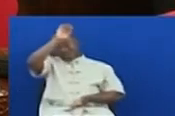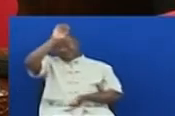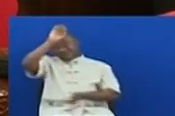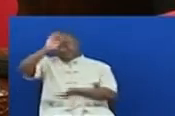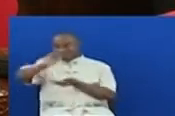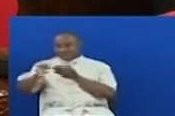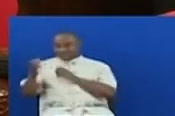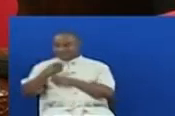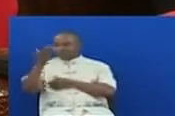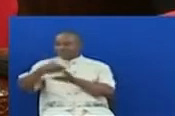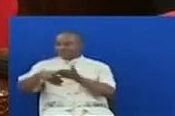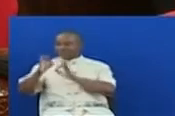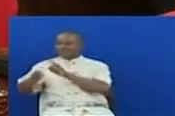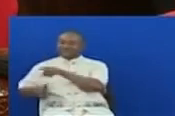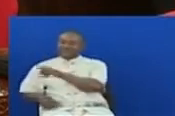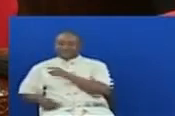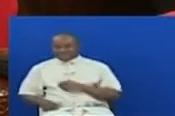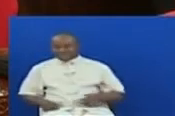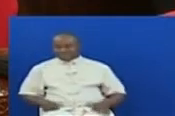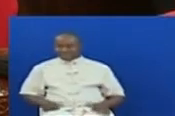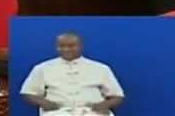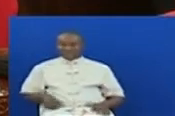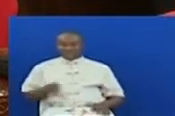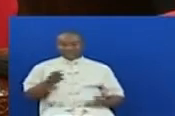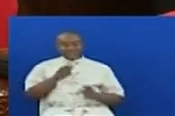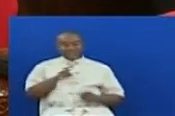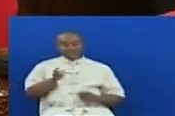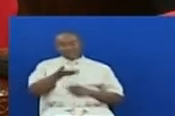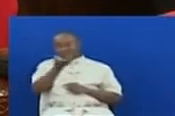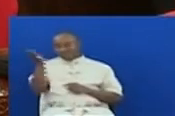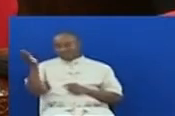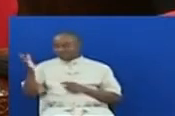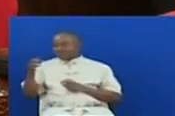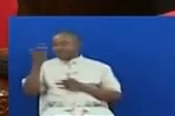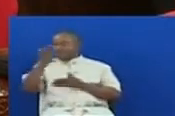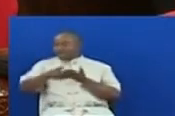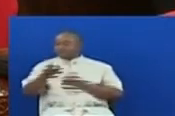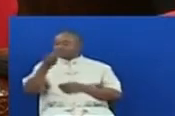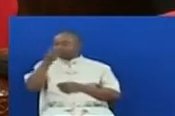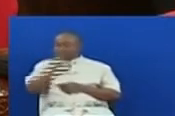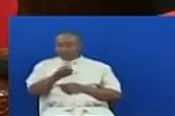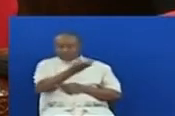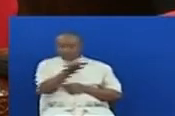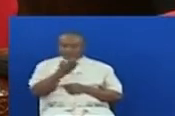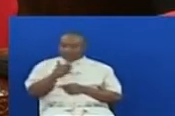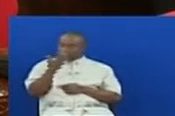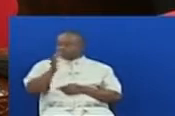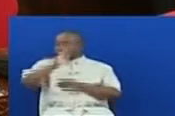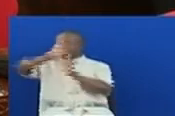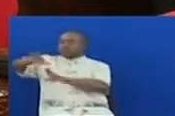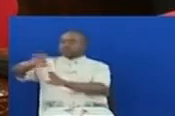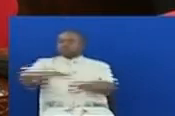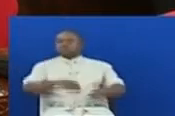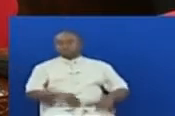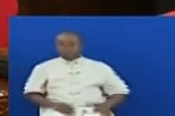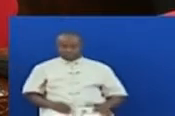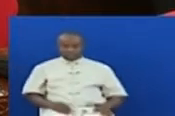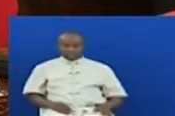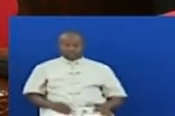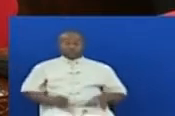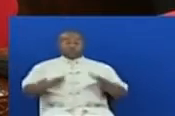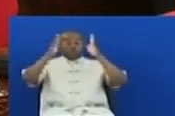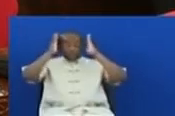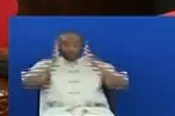kupata hati safi na halmashauri zile ambazo zilikuwa zinapata hati chafu kuachana nazo. Mheshimiwa Naibu